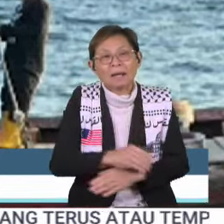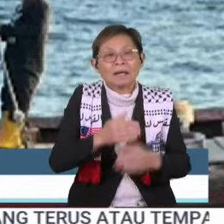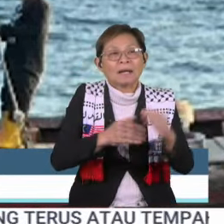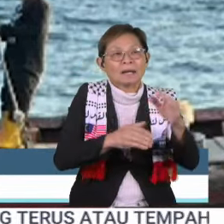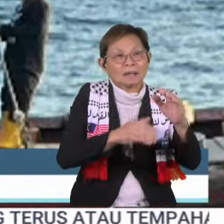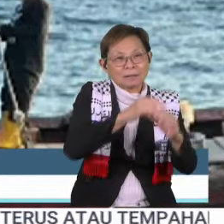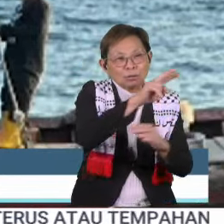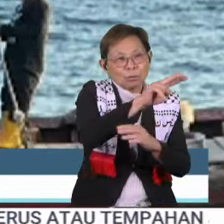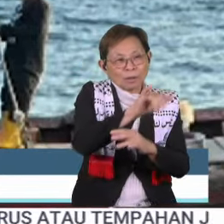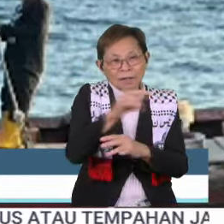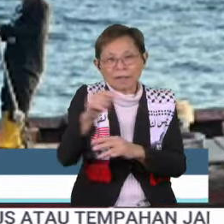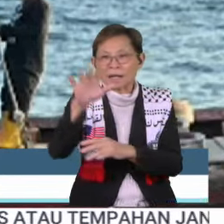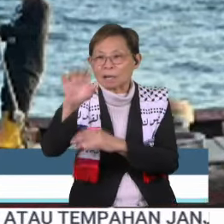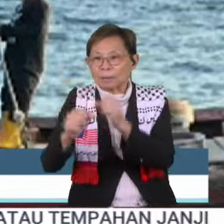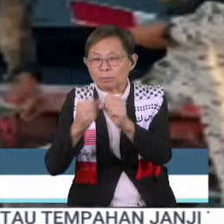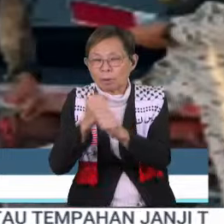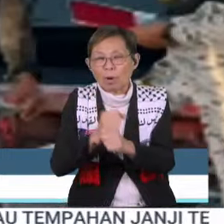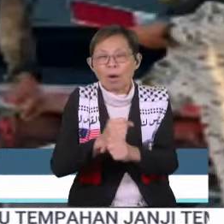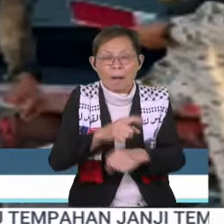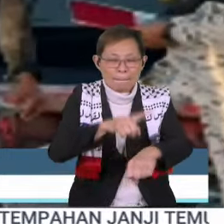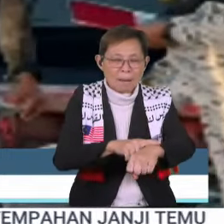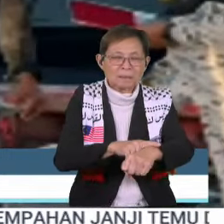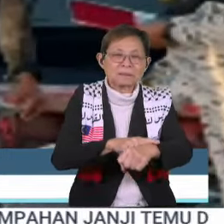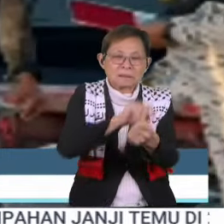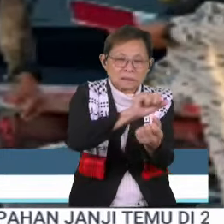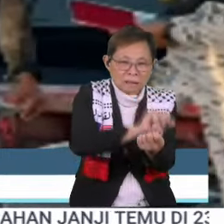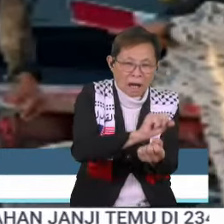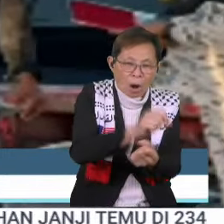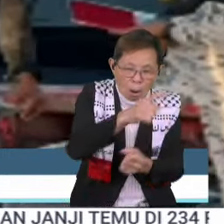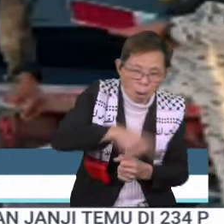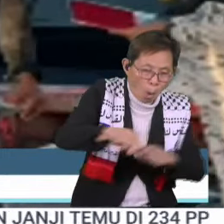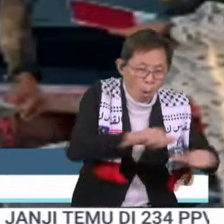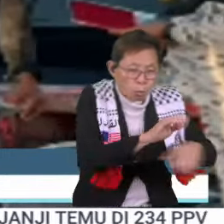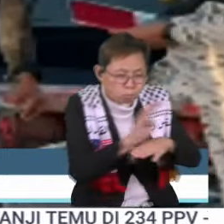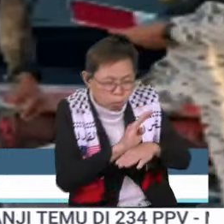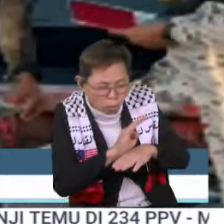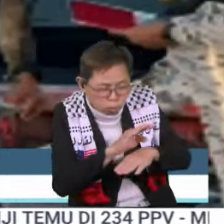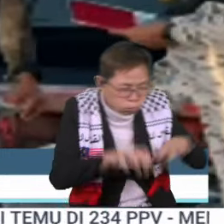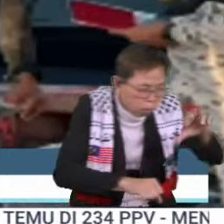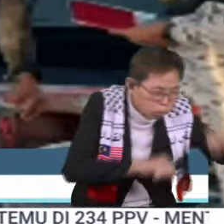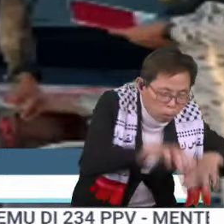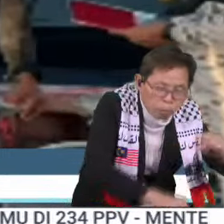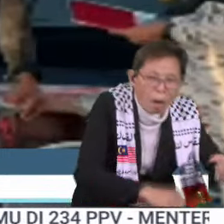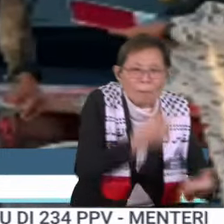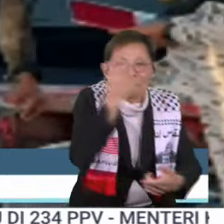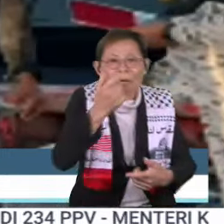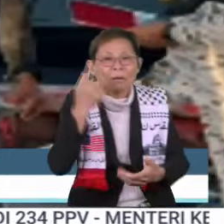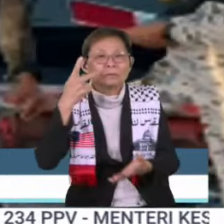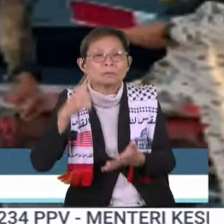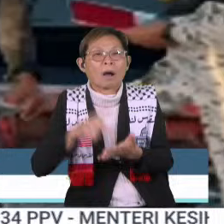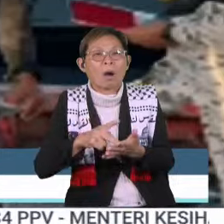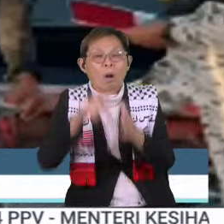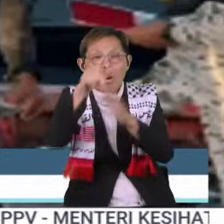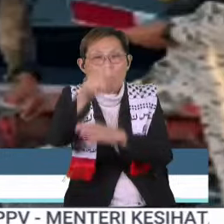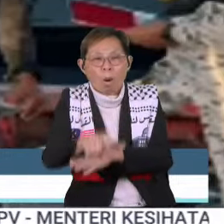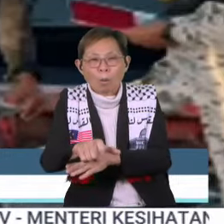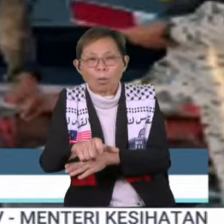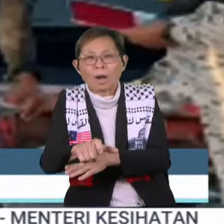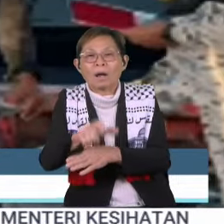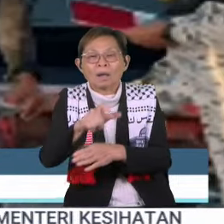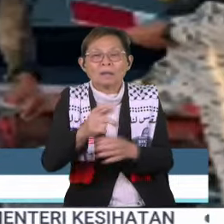tahun. Ketika ditahan, kesemuanya sedang leka melakukan aktiviti menunda. Kegiatan itu sukar dikesan kerana mereka yang terlibat tidak